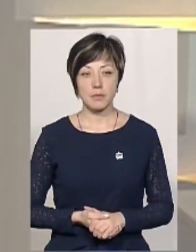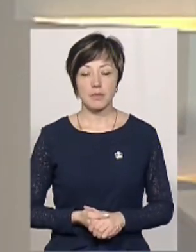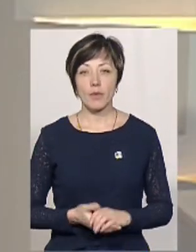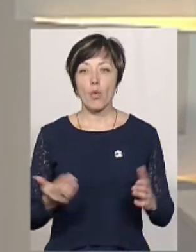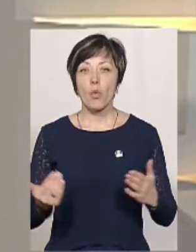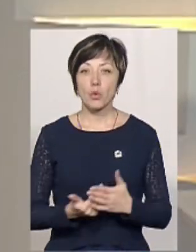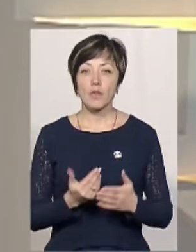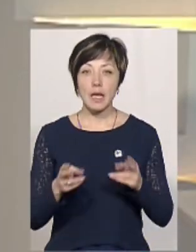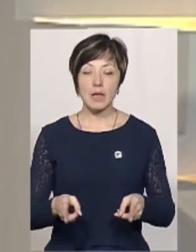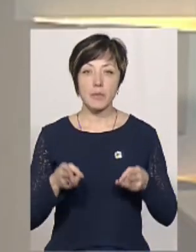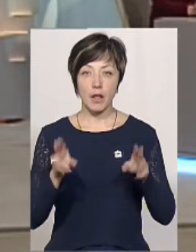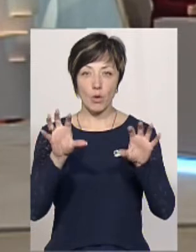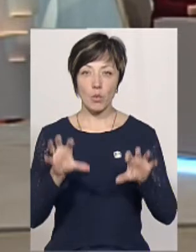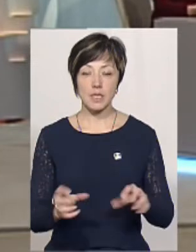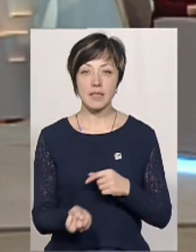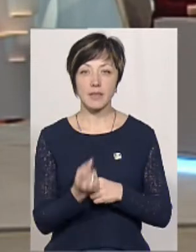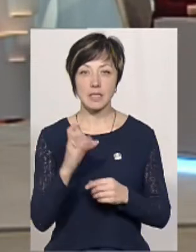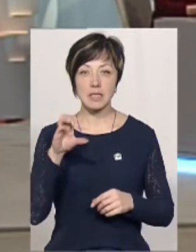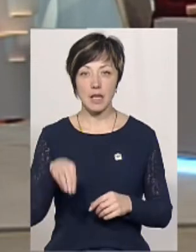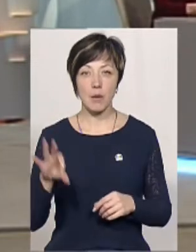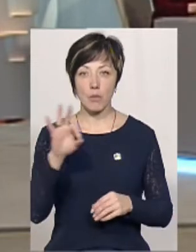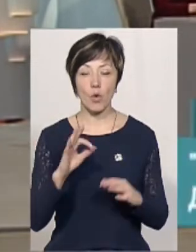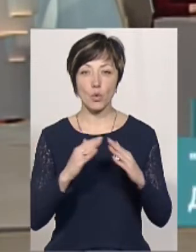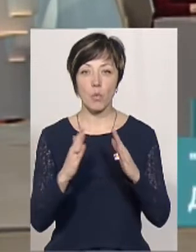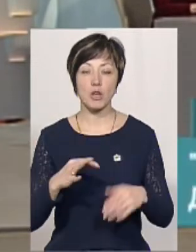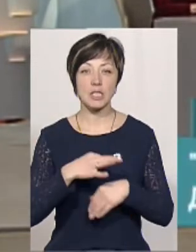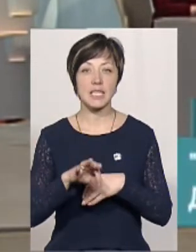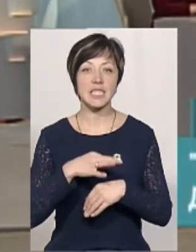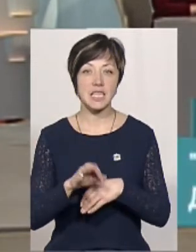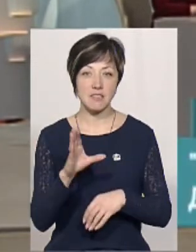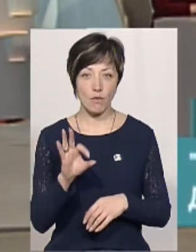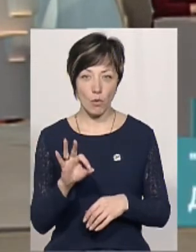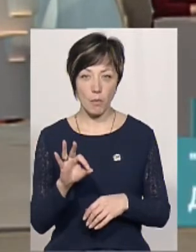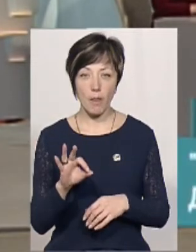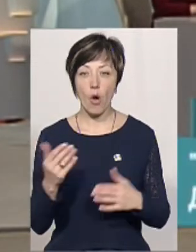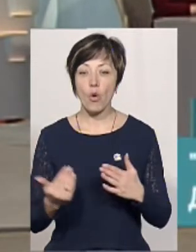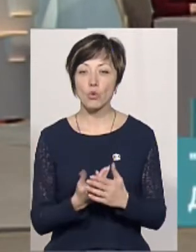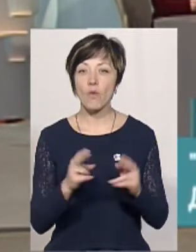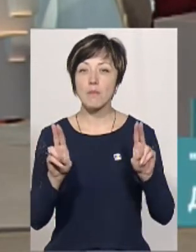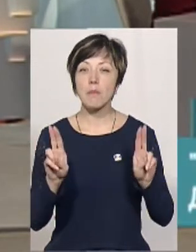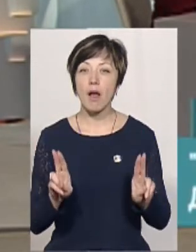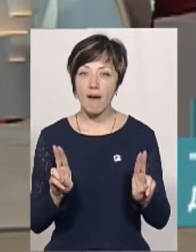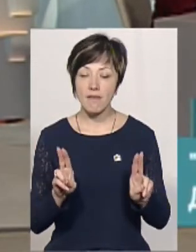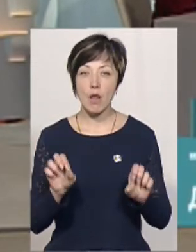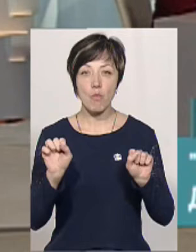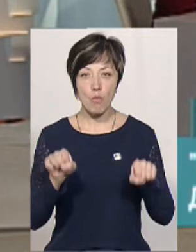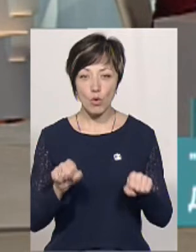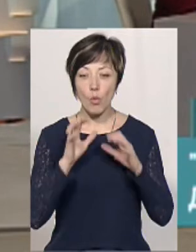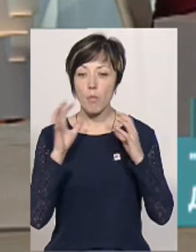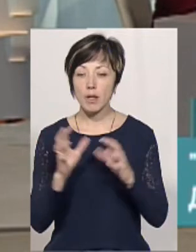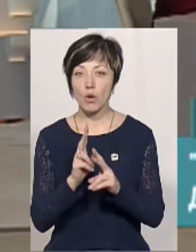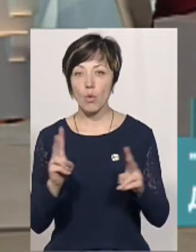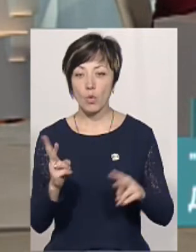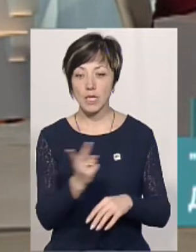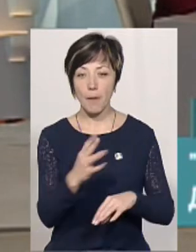В оновленому кримінальному кодексі з'явилась стаття про домашнє насильство. Оновлені правила можуть уберегти